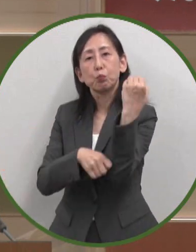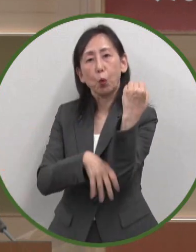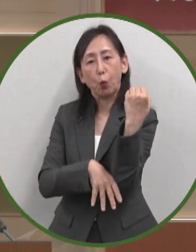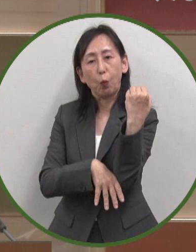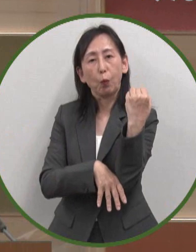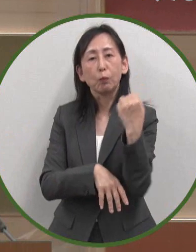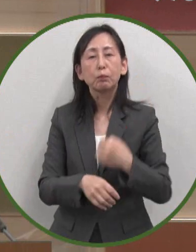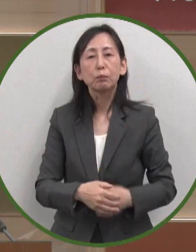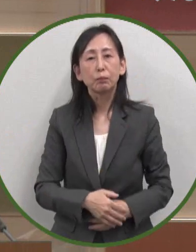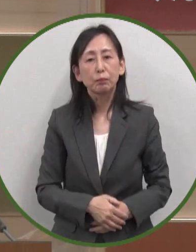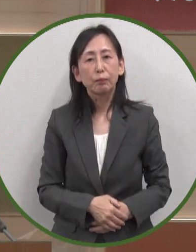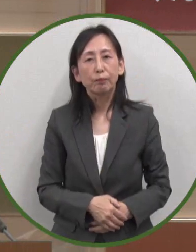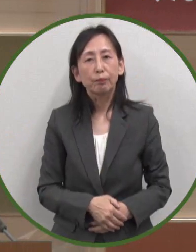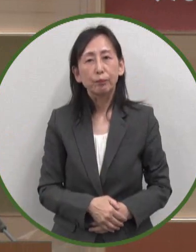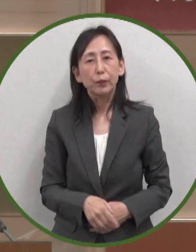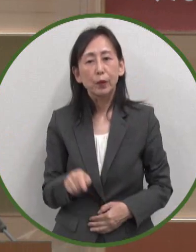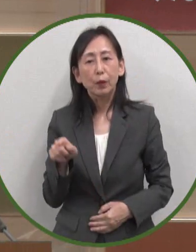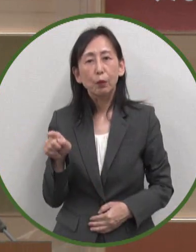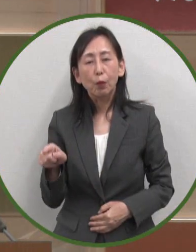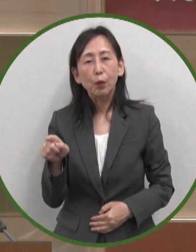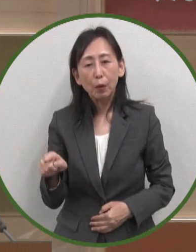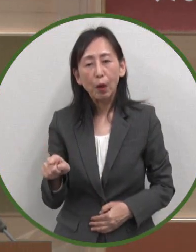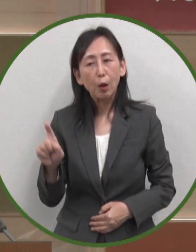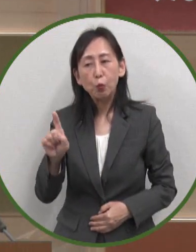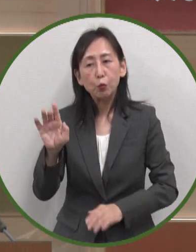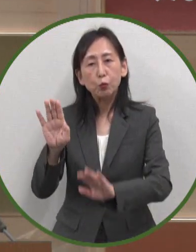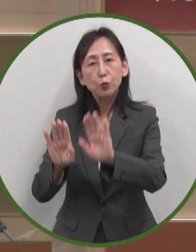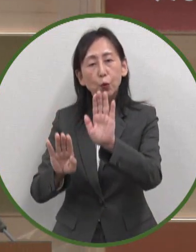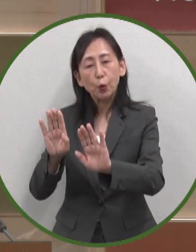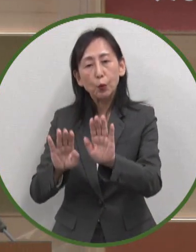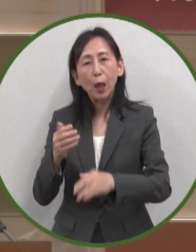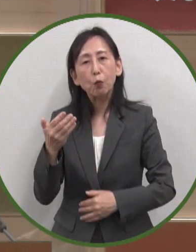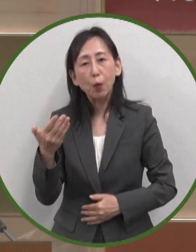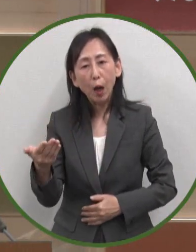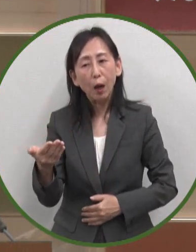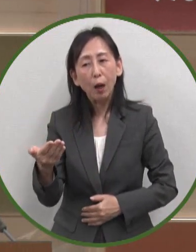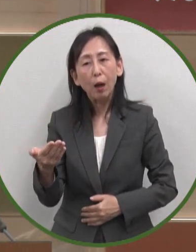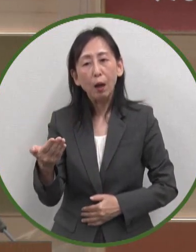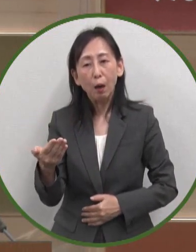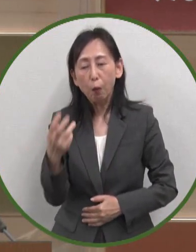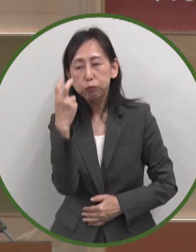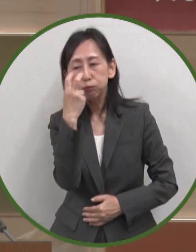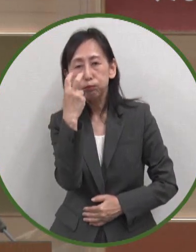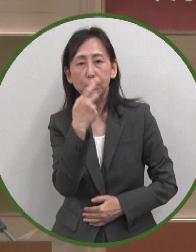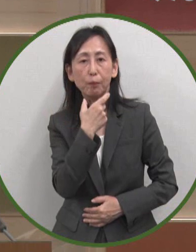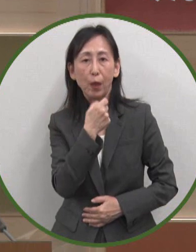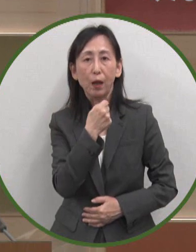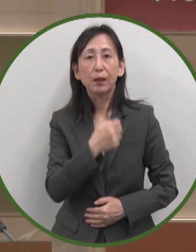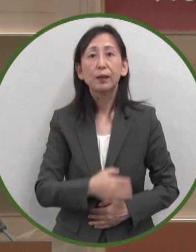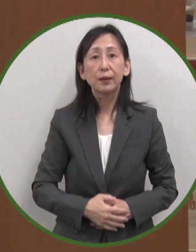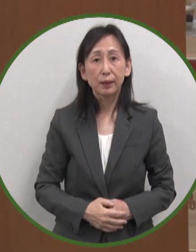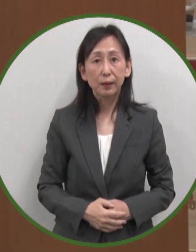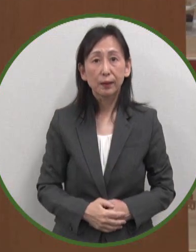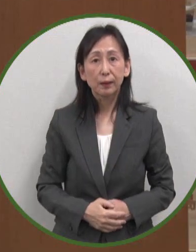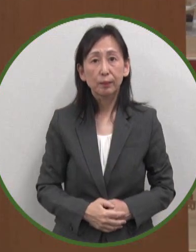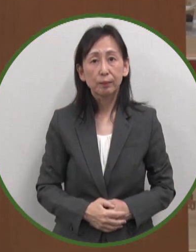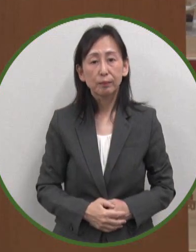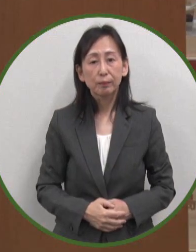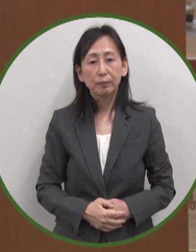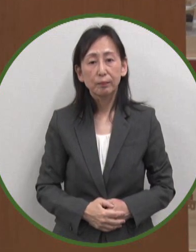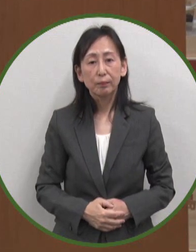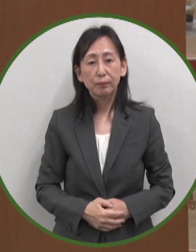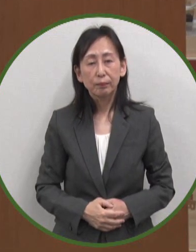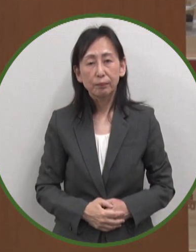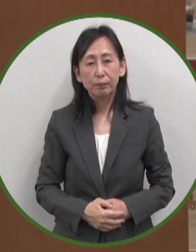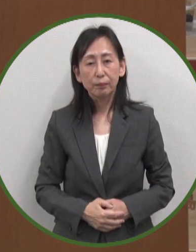、それがどういう状況にあるかということをですね、注視をしていくということです。 ありがとうございます